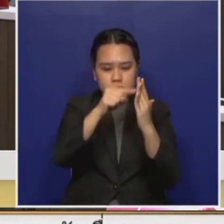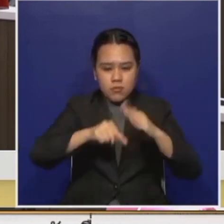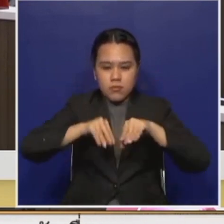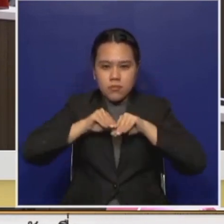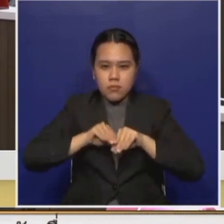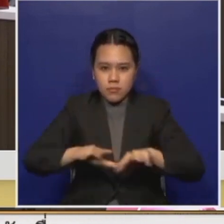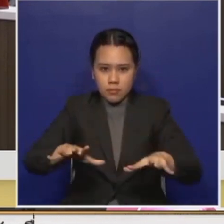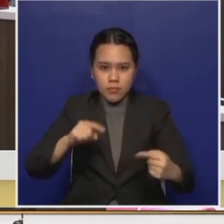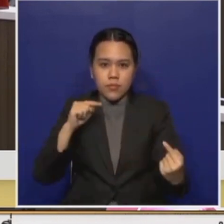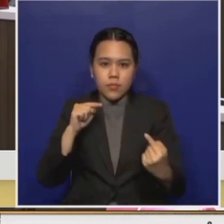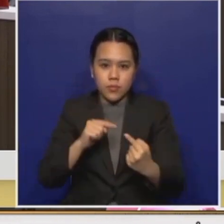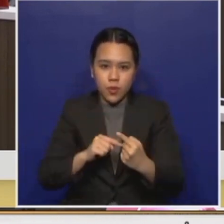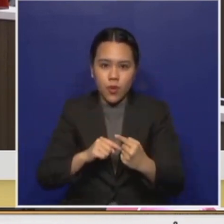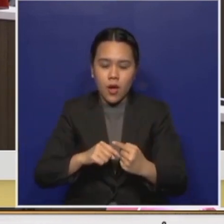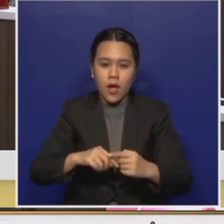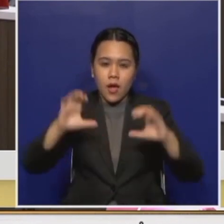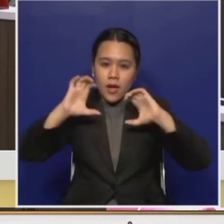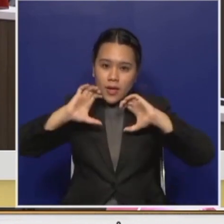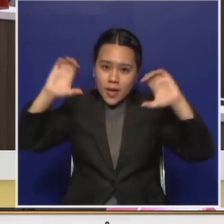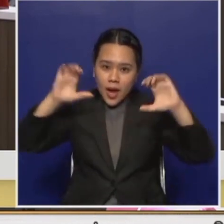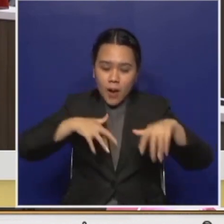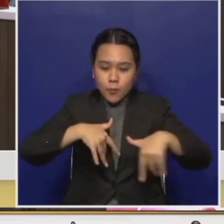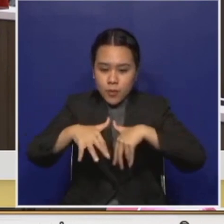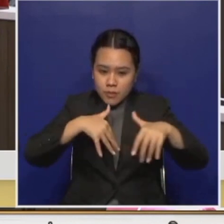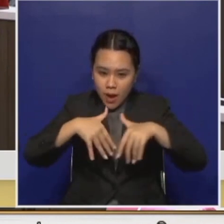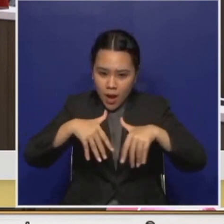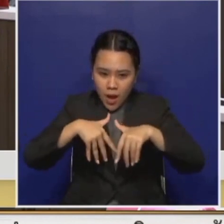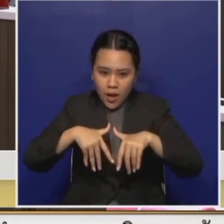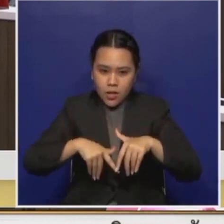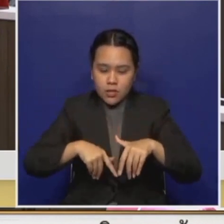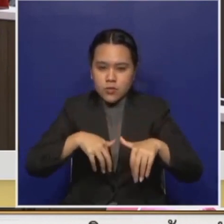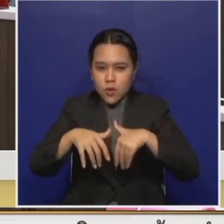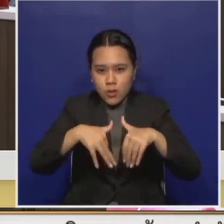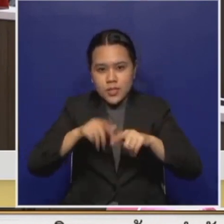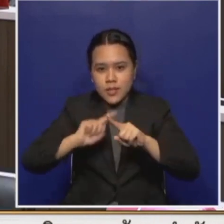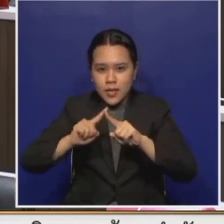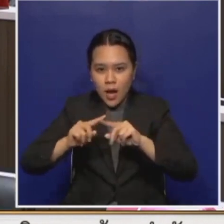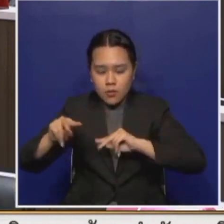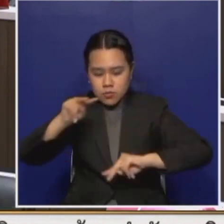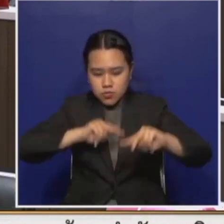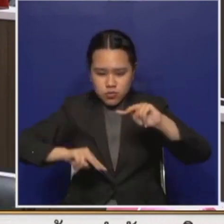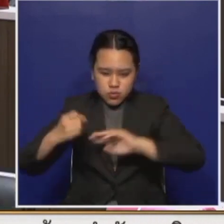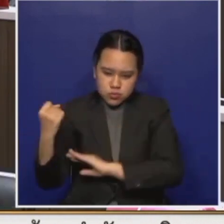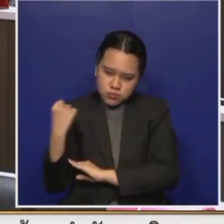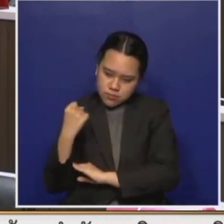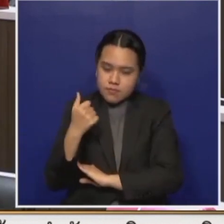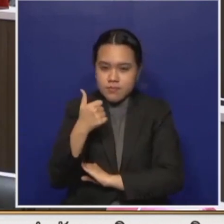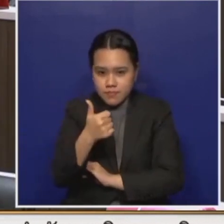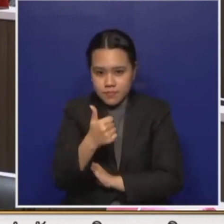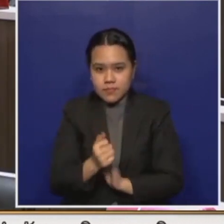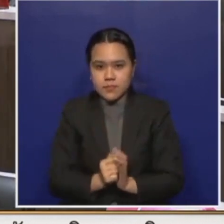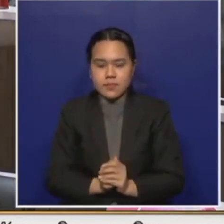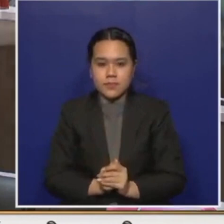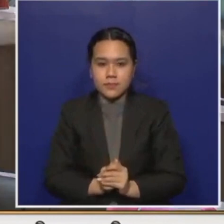ผ่านส่นในกสภูมิพภาคผ่านส่นท้องถรนสามารถคมตงหมดครัแลทสำคญคร